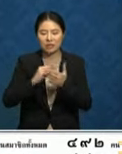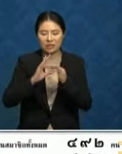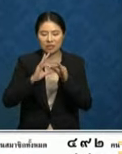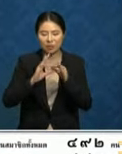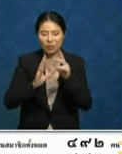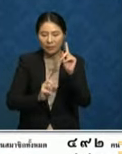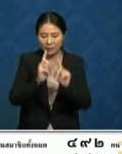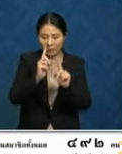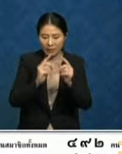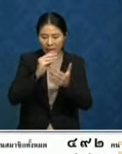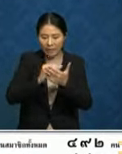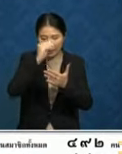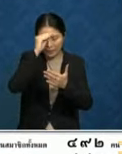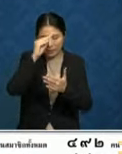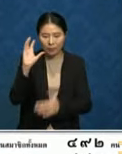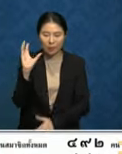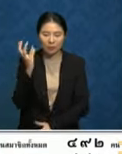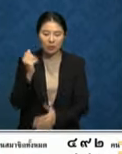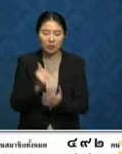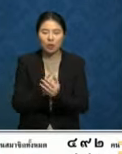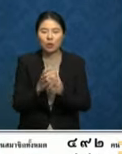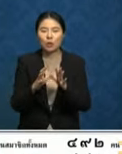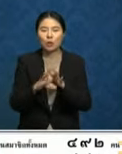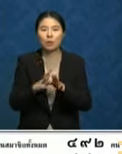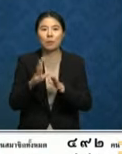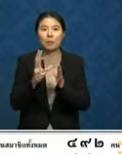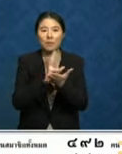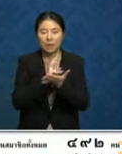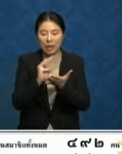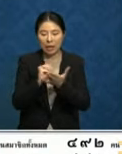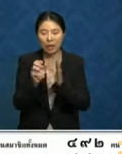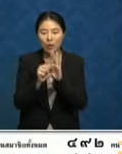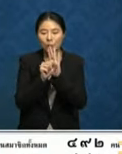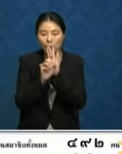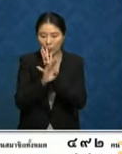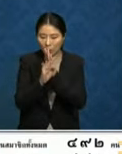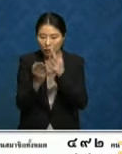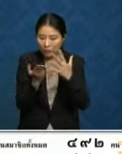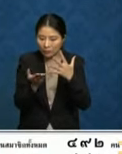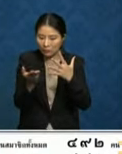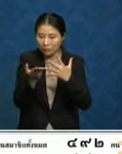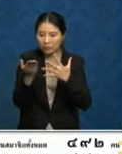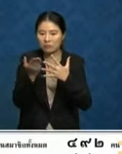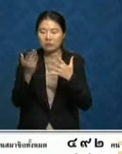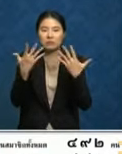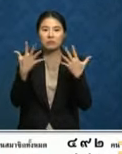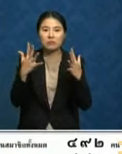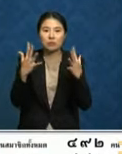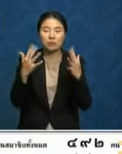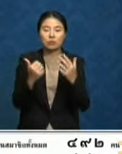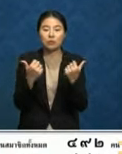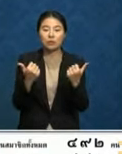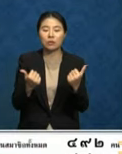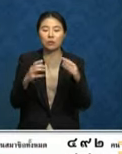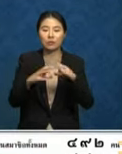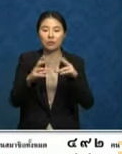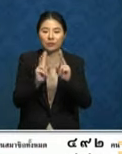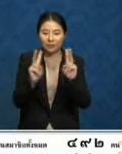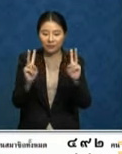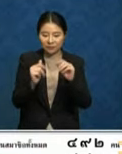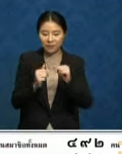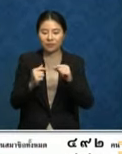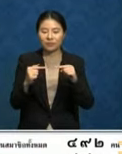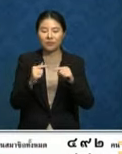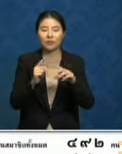University rankingไม่พบมหาวิทยาลัยอุบลราดังนั้นในการปรับปรุงร่างพ.ร.บฉบับนี้คณะกรรมาธิการที่เกี่ยวข้องรวม